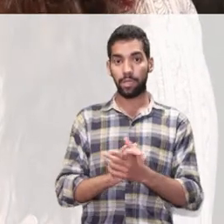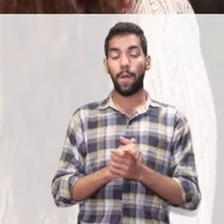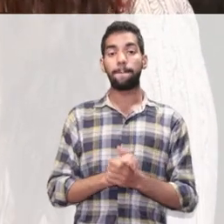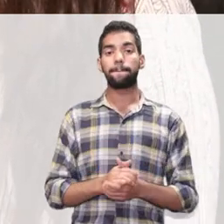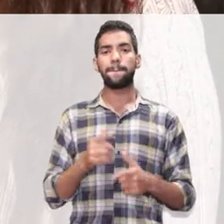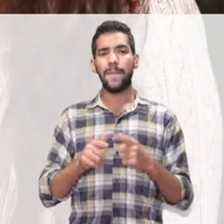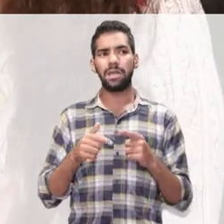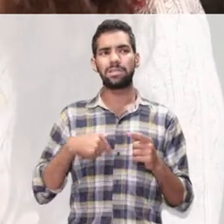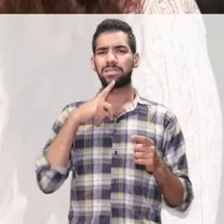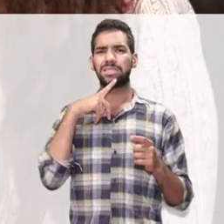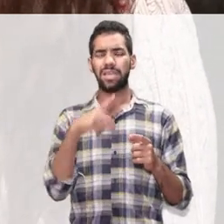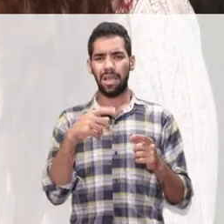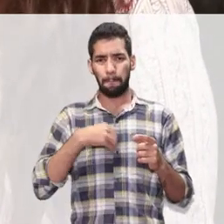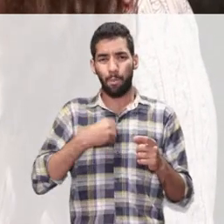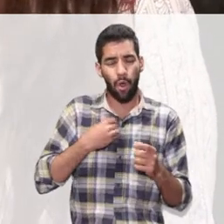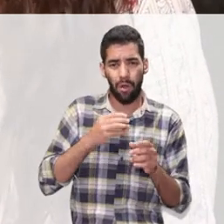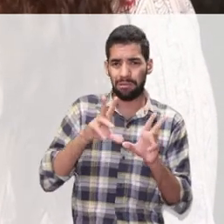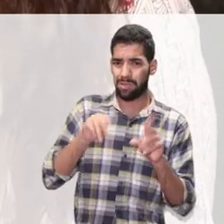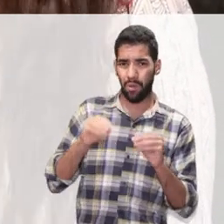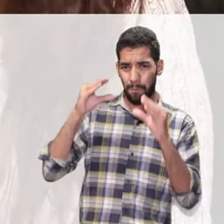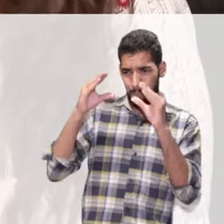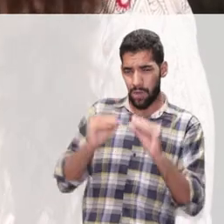मोरल पुलिस और